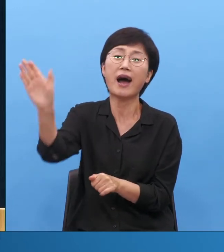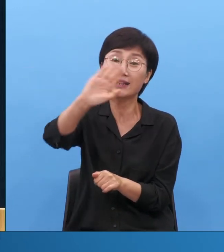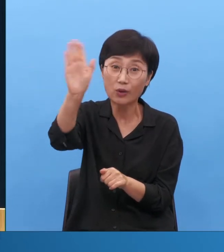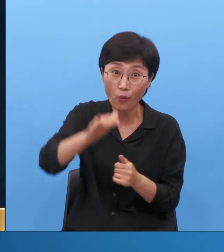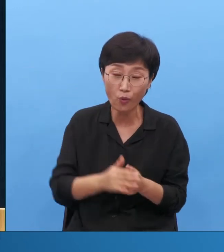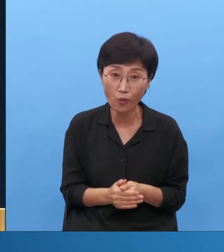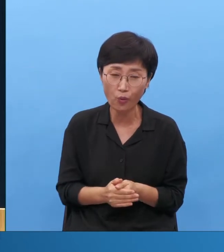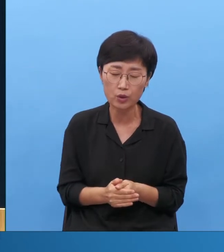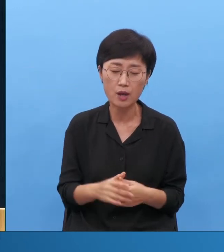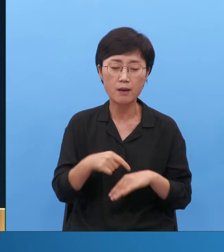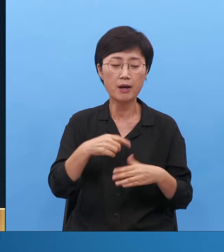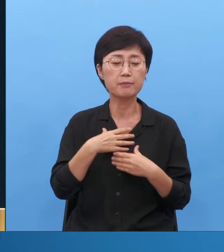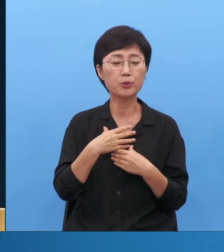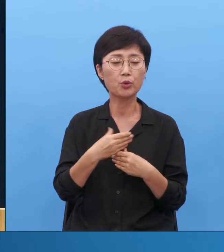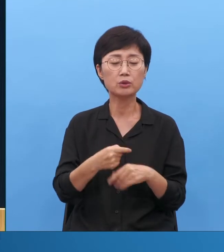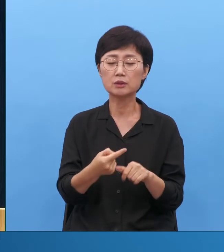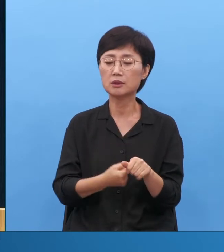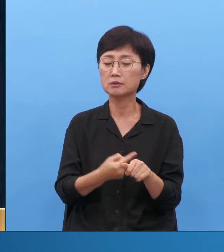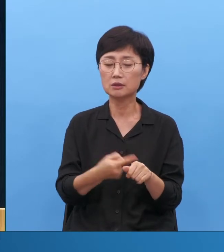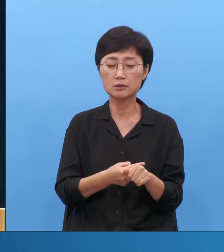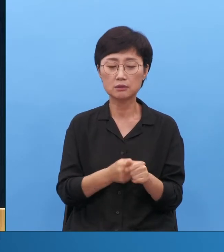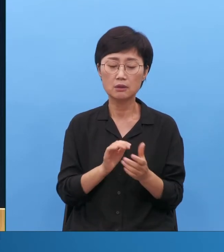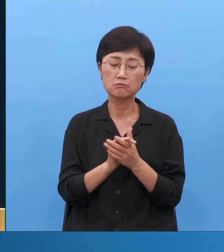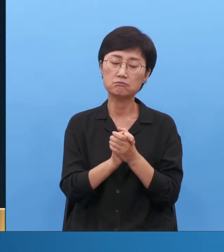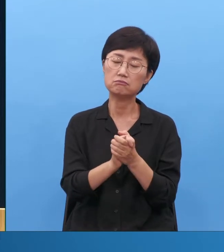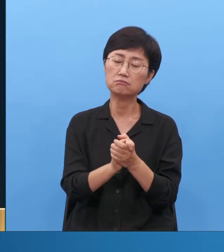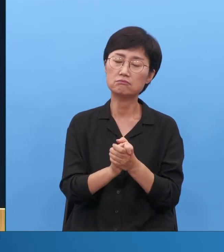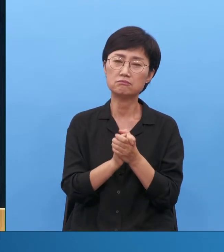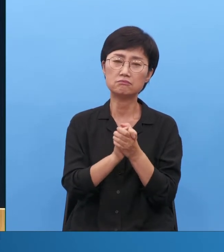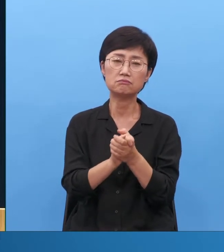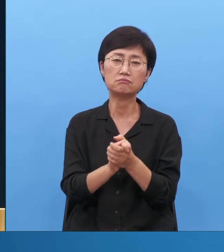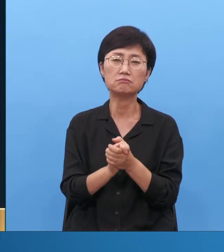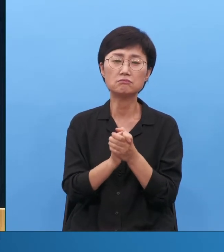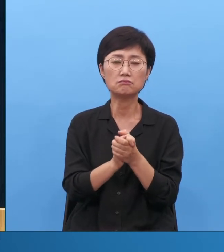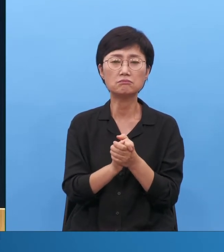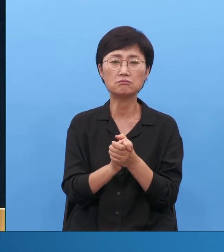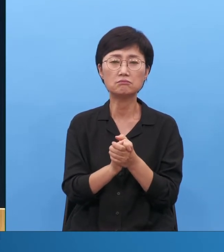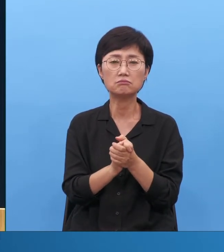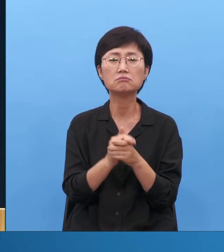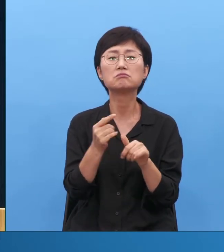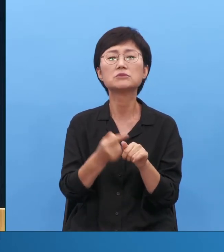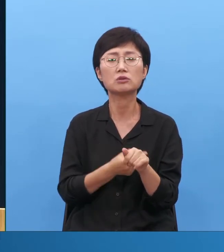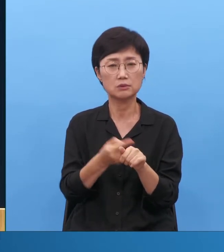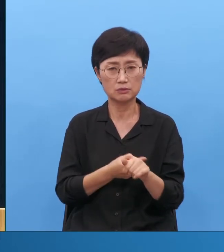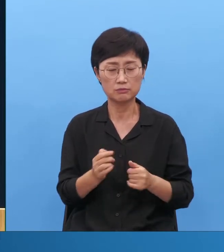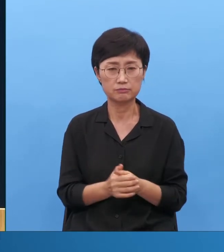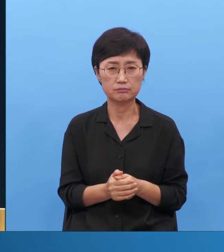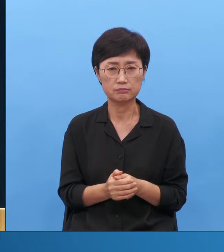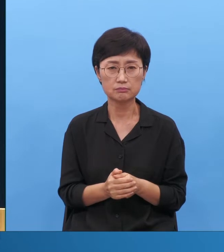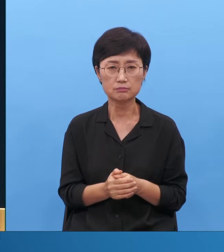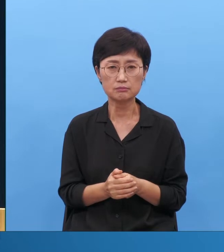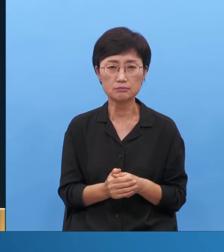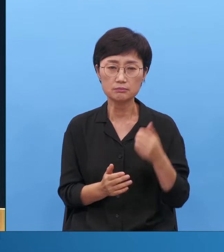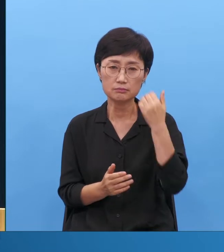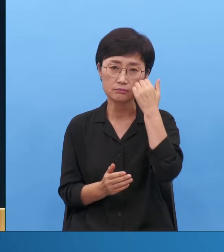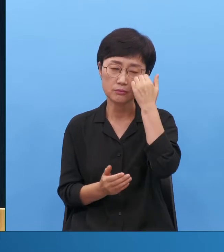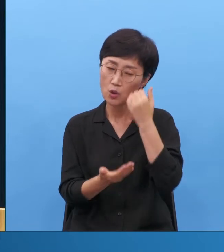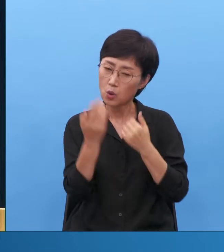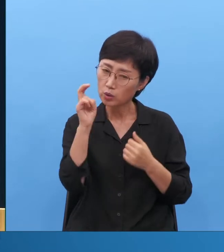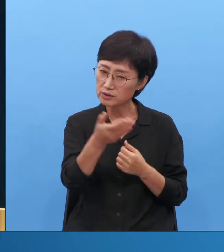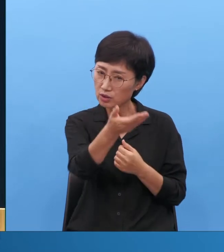or we turn off all the electronics and TV. There's no need for that. As we engage in our daily lives, we continue to enter into prayer. 여러분 가운데 이렇게 막 나는 막